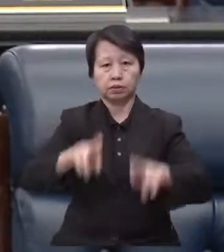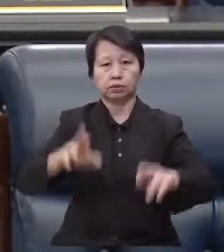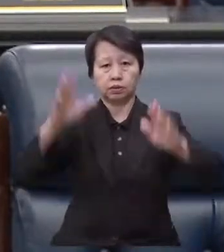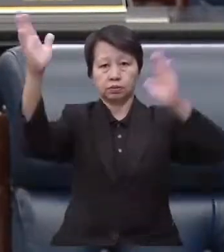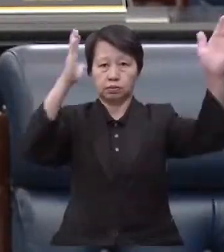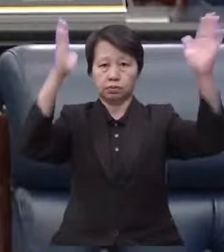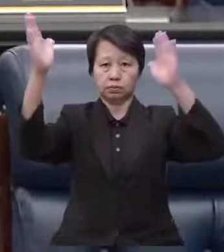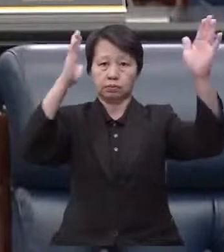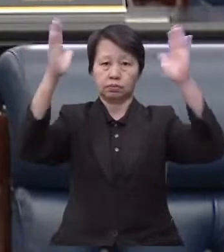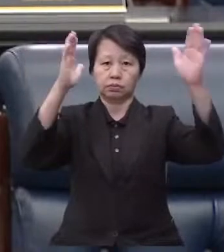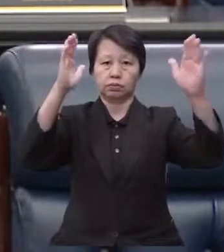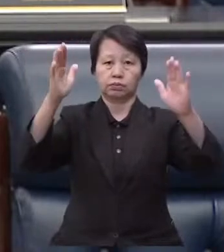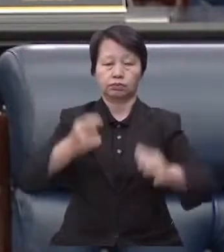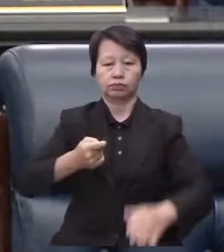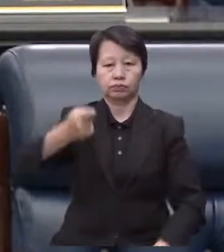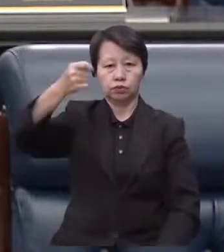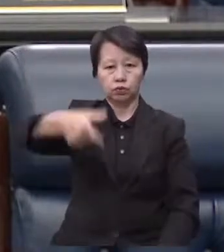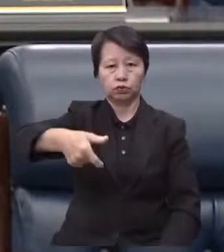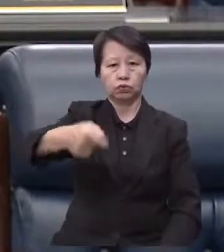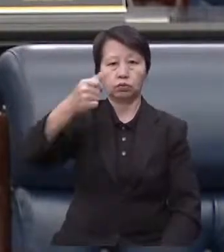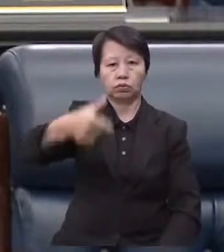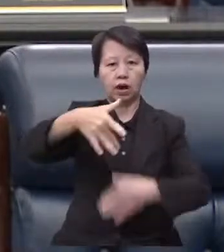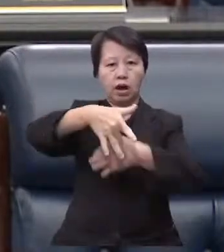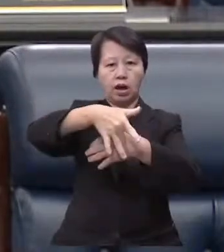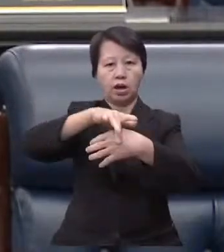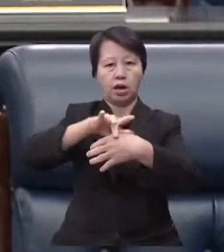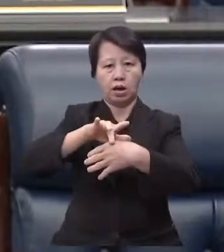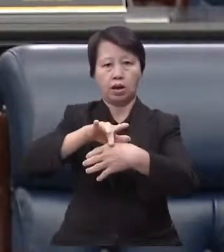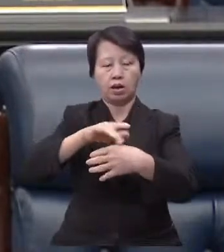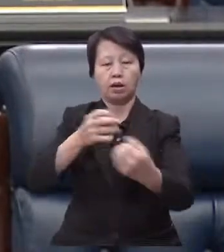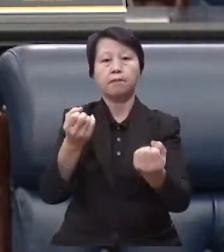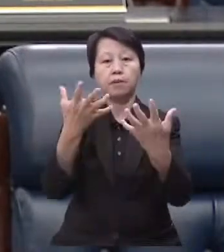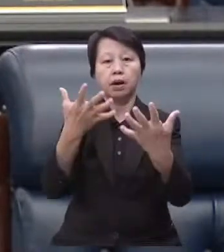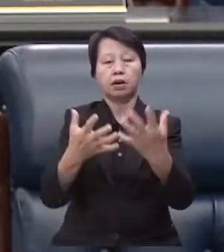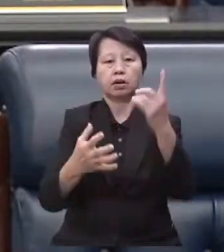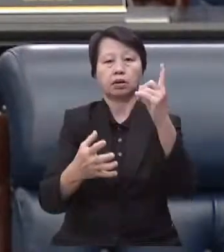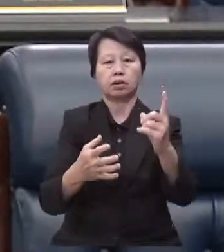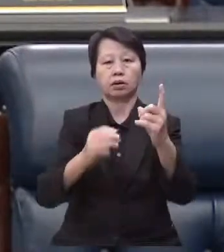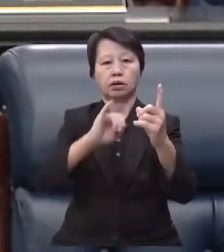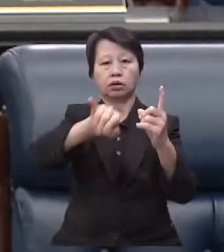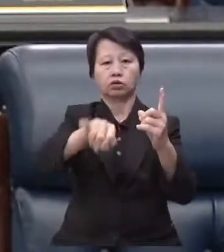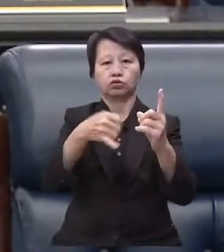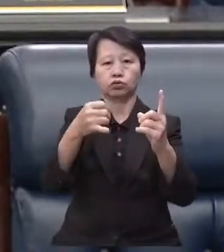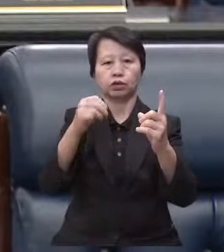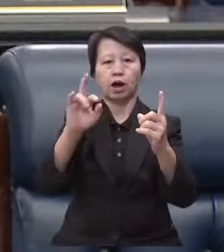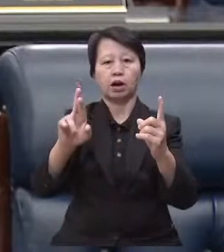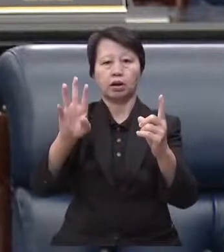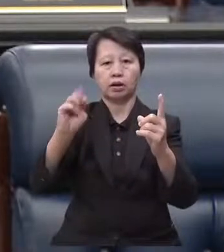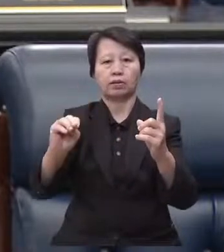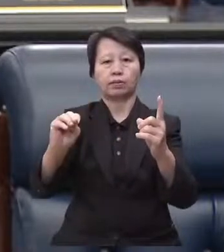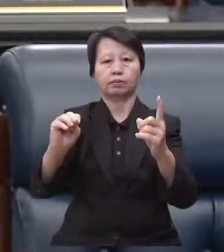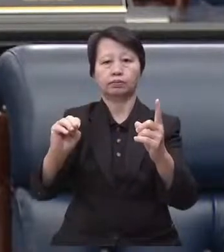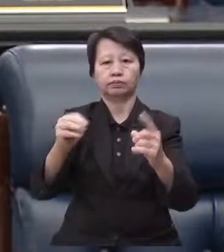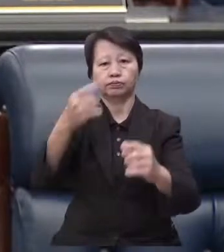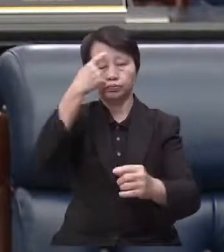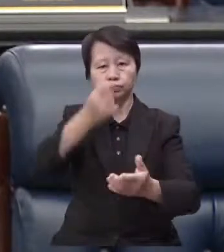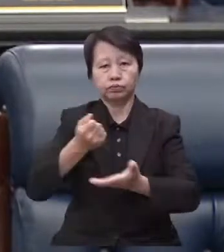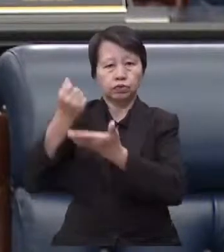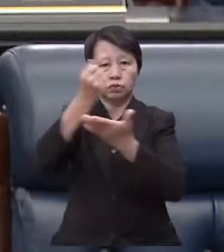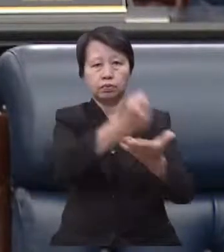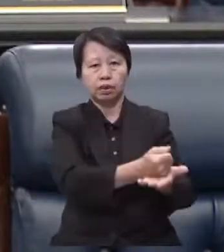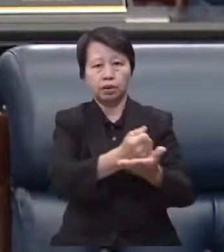Malaysia sumbangan awal sebanyak RM1 juta untuk